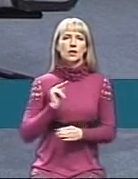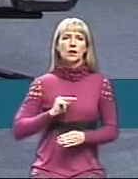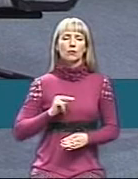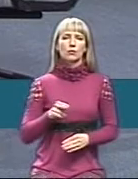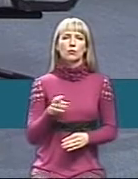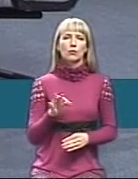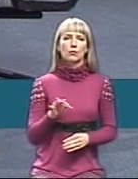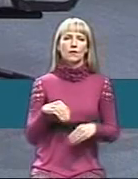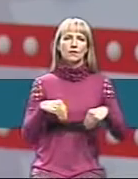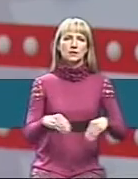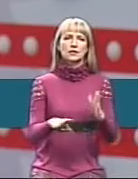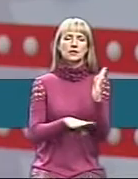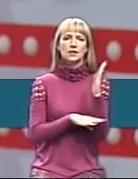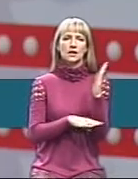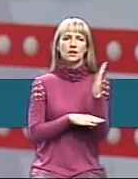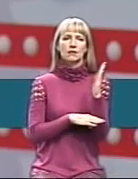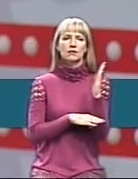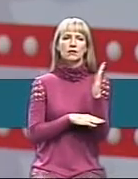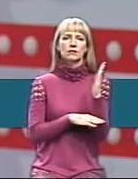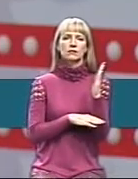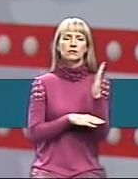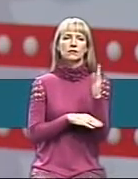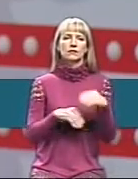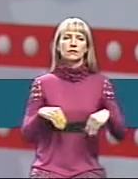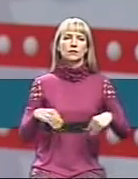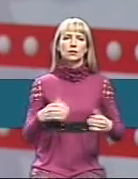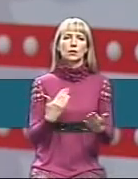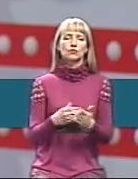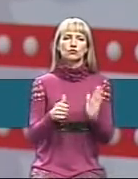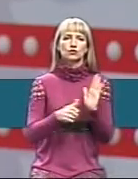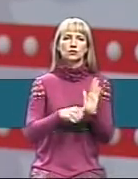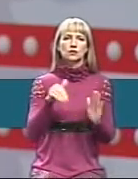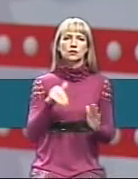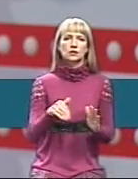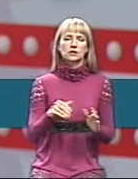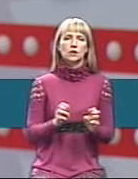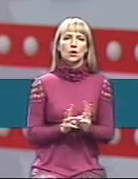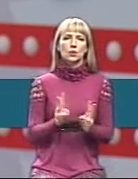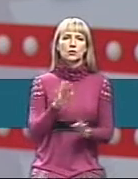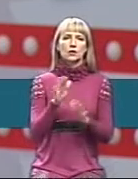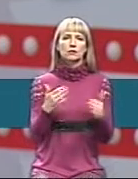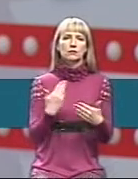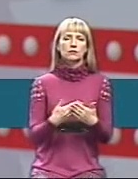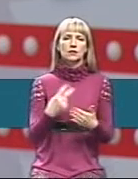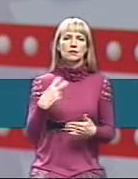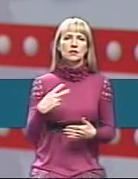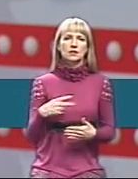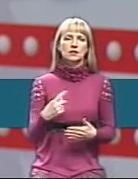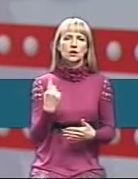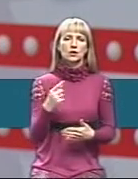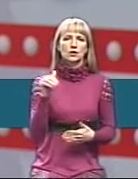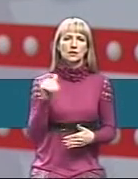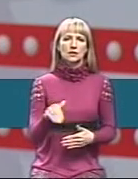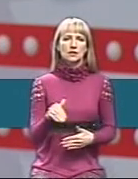по высадке деревьев. Деревья высадили около 6 000, кустарников около